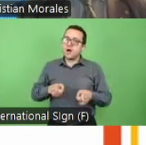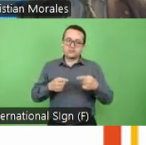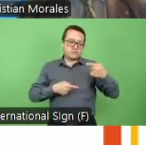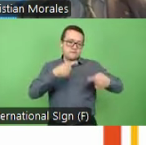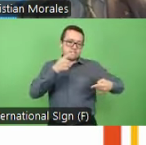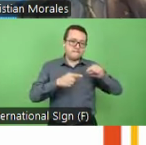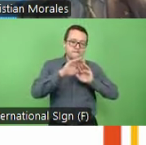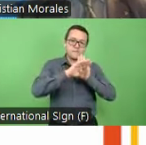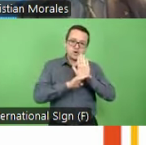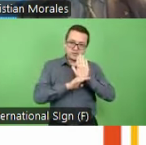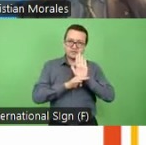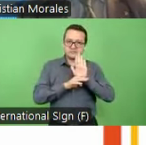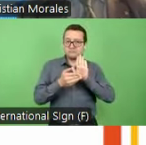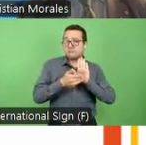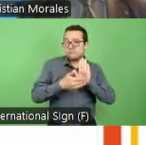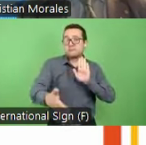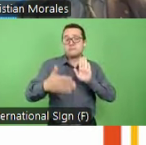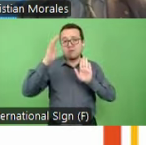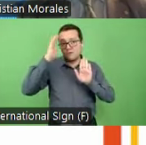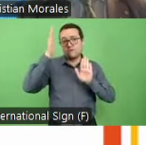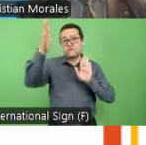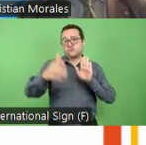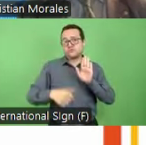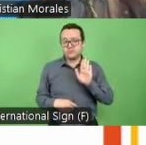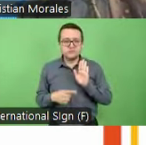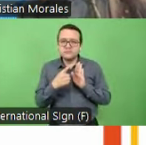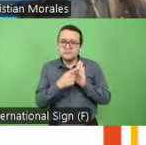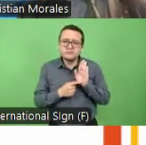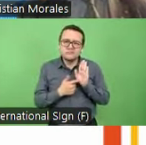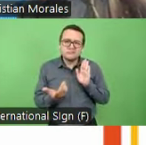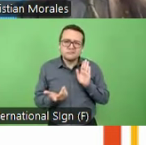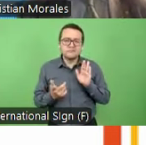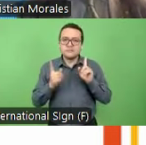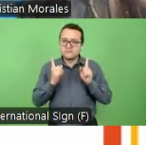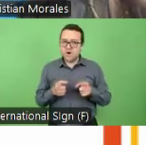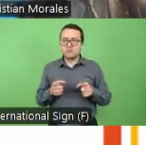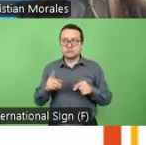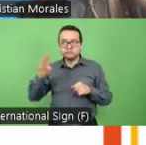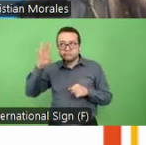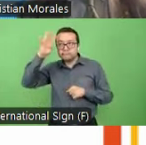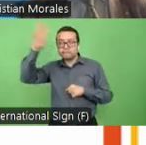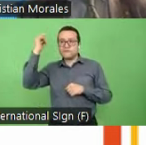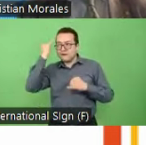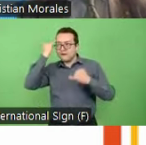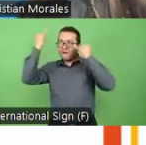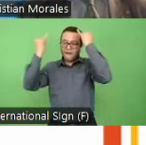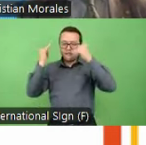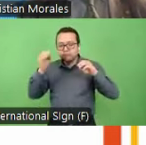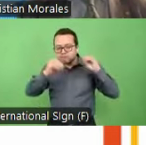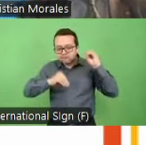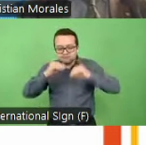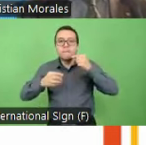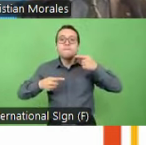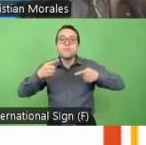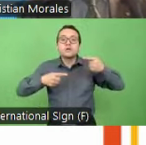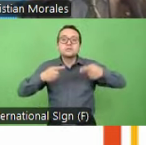Tout estar d'abord, le interpretando besoin la necesidad d'interpréter de formular et de políticas, formuler iniciativas de des atención politiques, primaria de des la salud initiatives de que soins estén